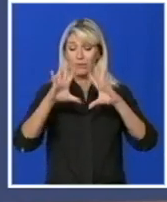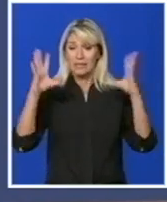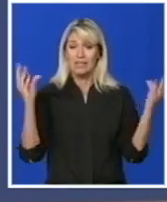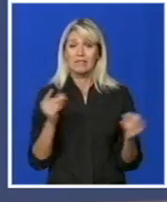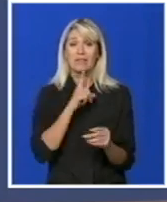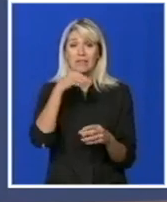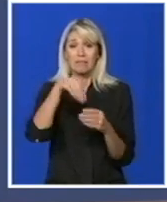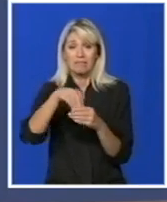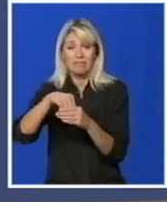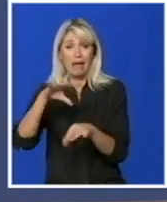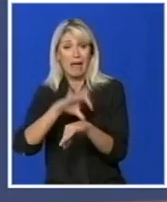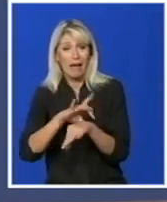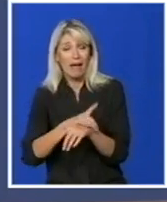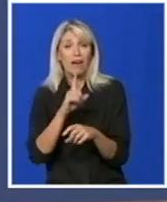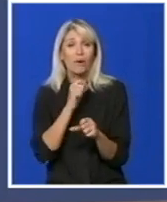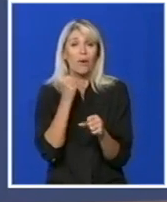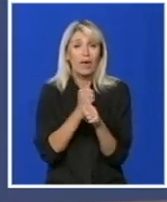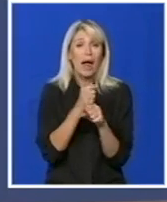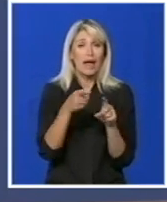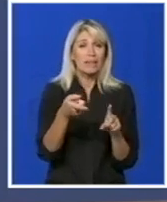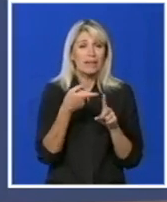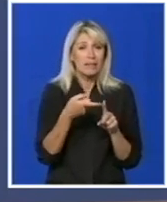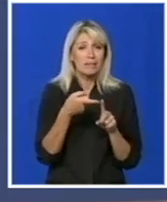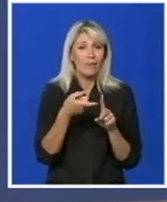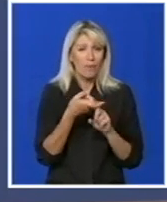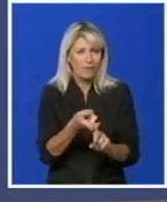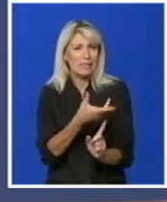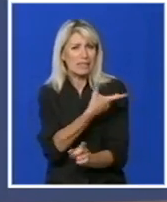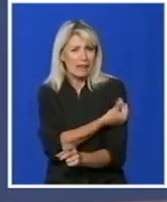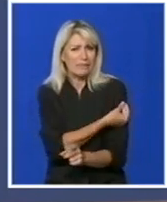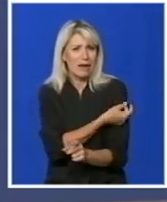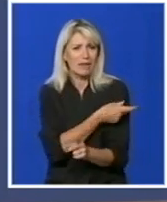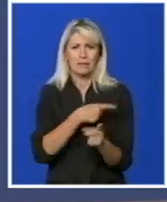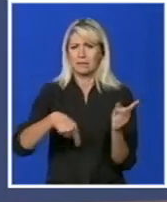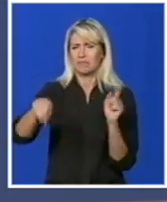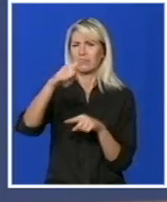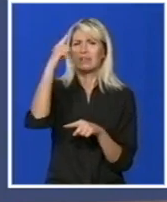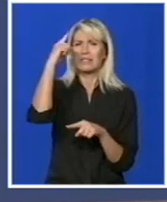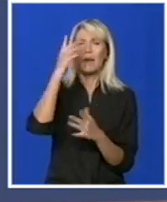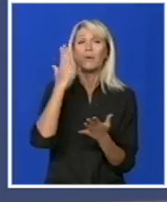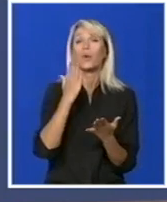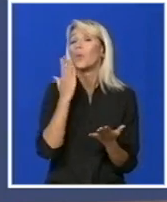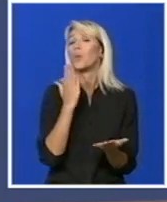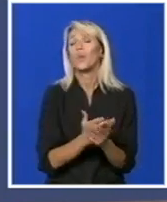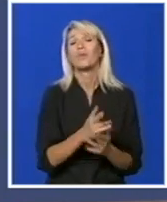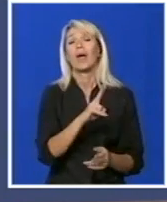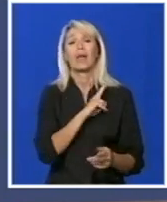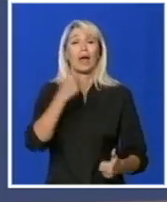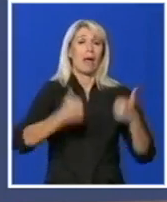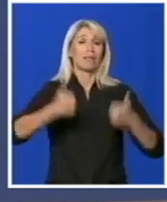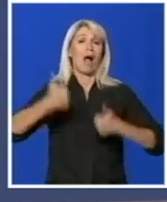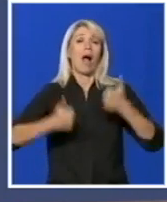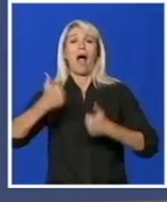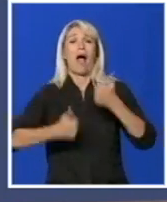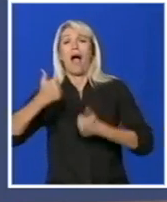vakcinologijom, pored epidemiologije i imunologije, svi znamo dobro da uvek postoji trka, znači